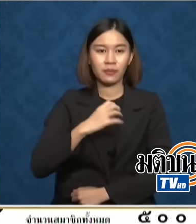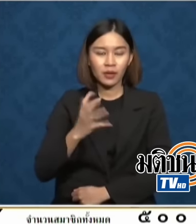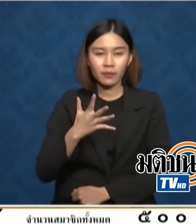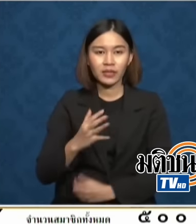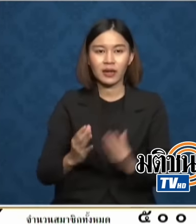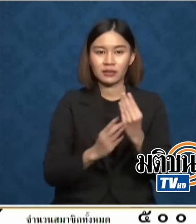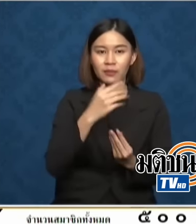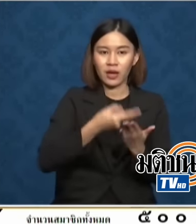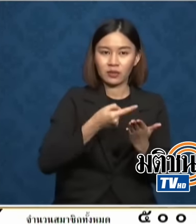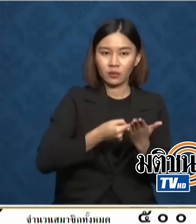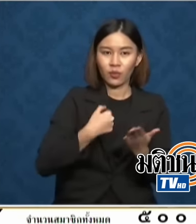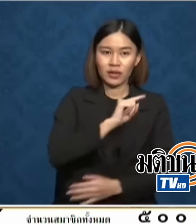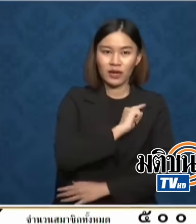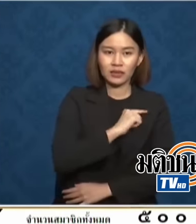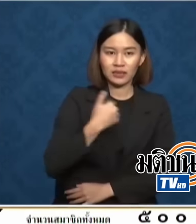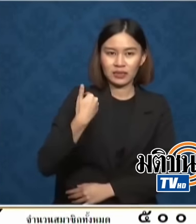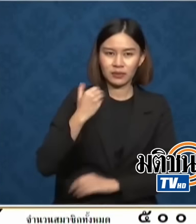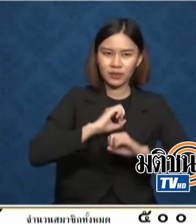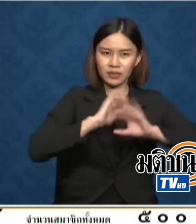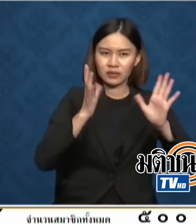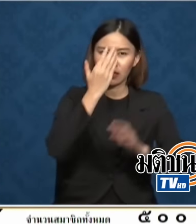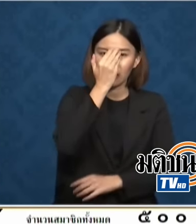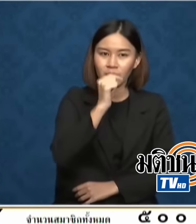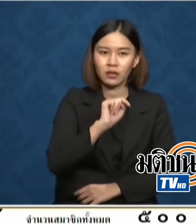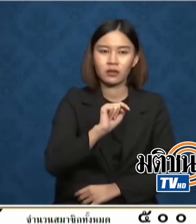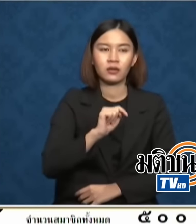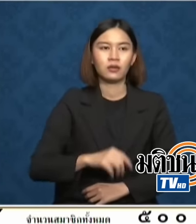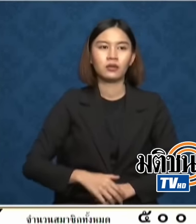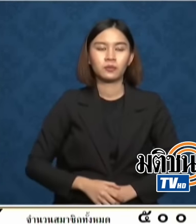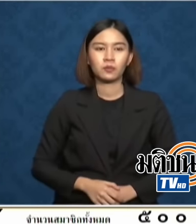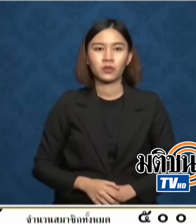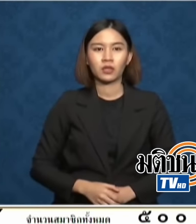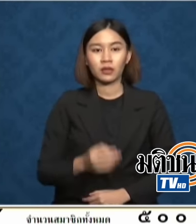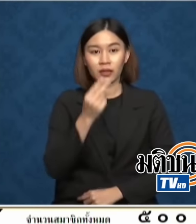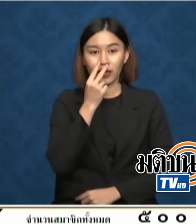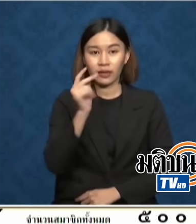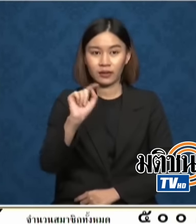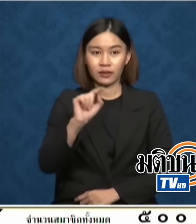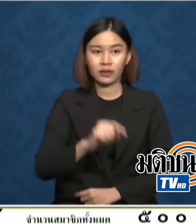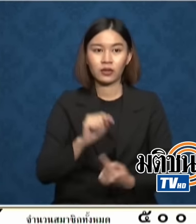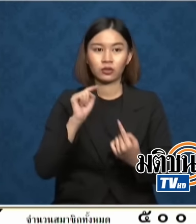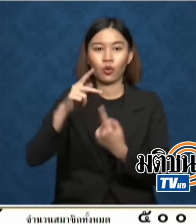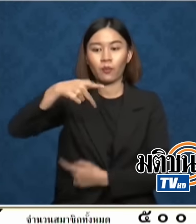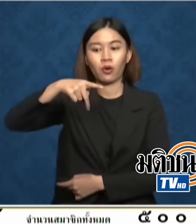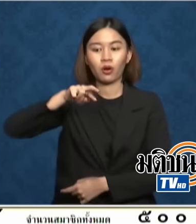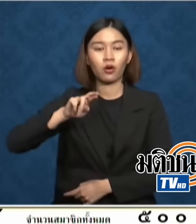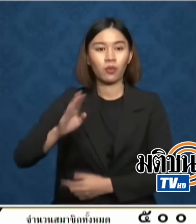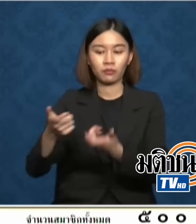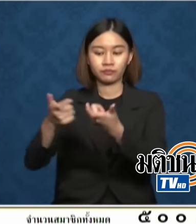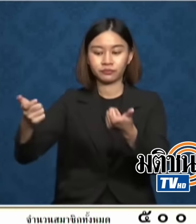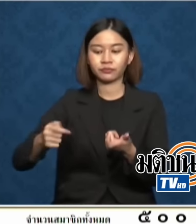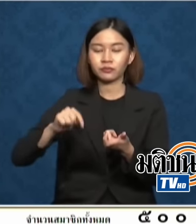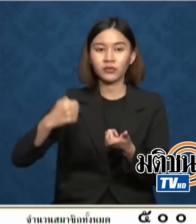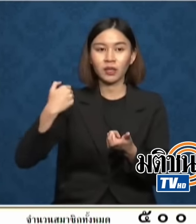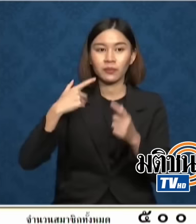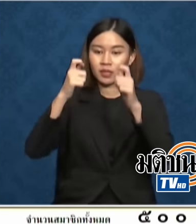ให้สภาที่ปรึกษามีบทบาทอย่างที่ควรจะเป็นเราจะเห็นว่าในพระบัญญัตินี้นะครับ